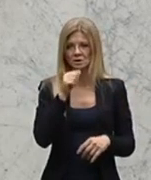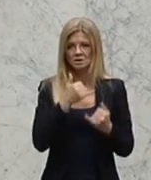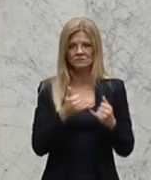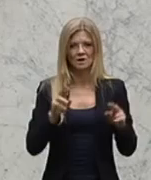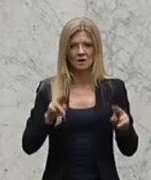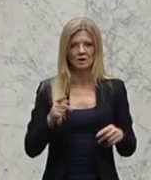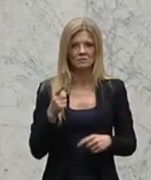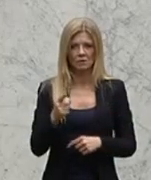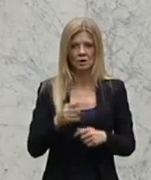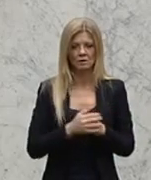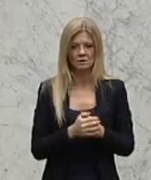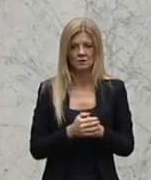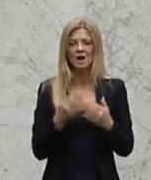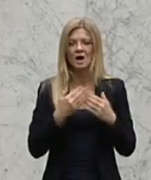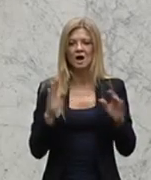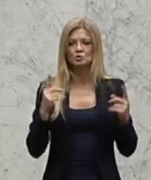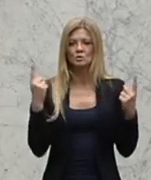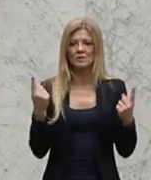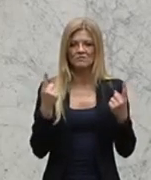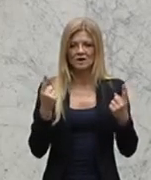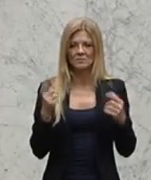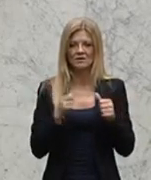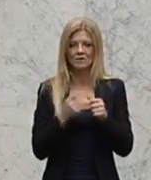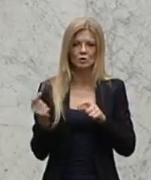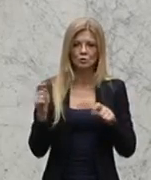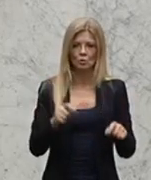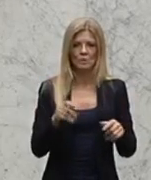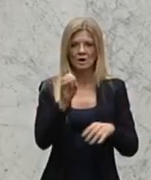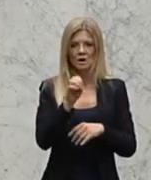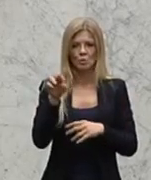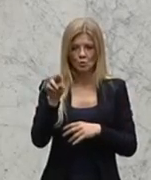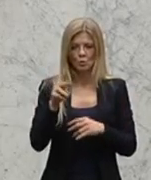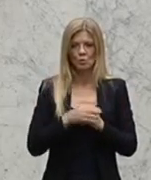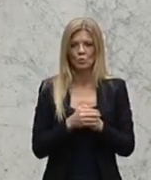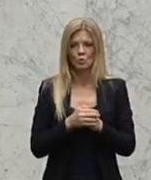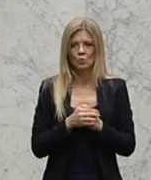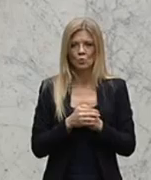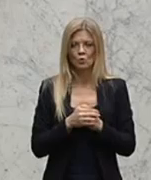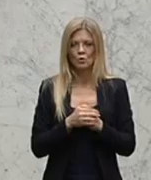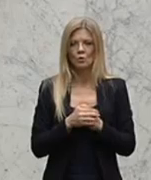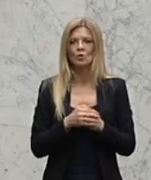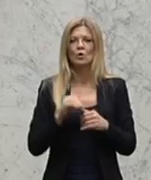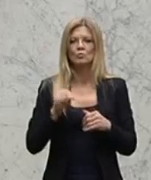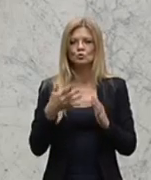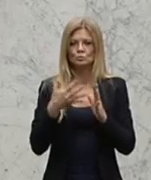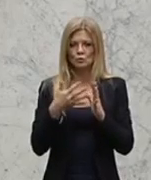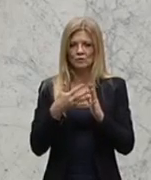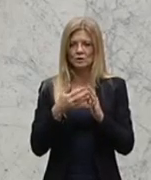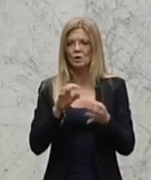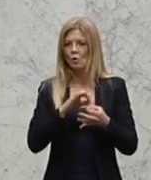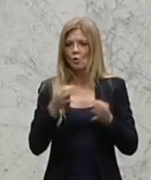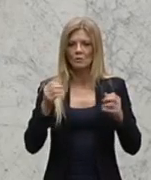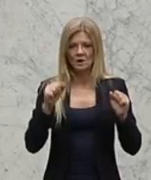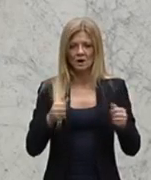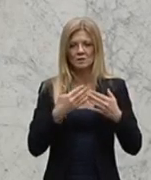ist. Asylwerber sind bei deren Einreise in die EU auf ein allfälliges Asylrecht zu prüfen,